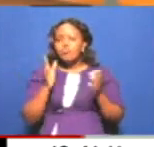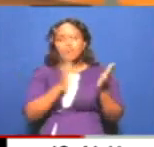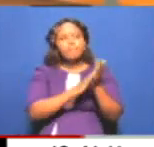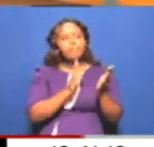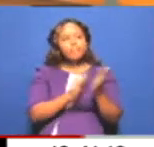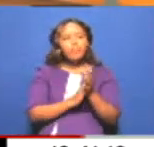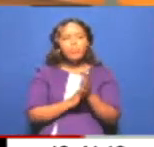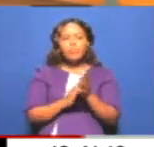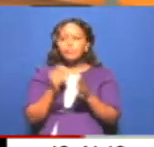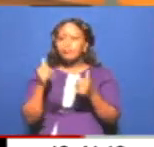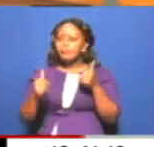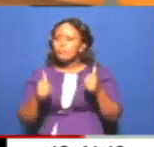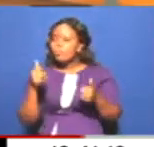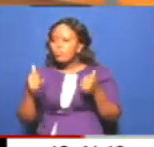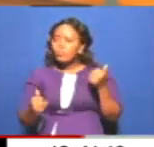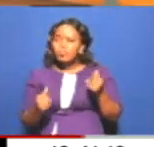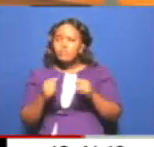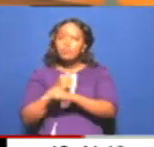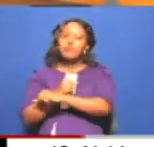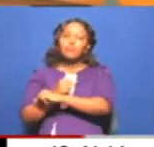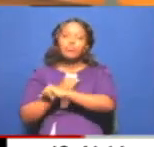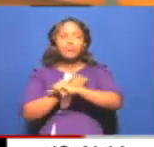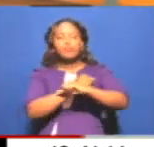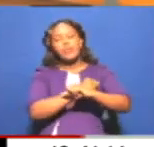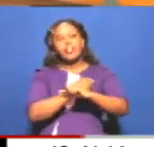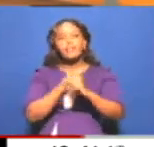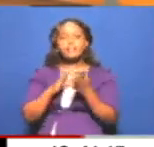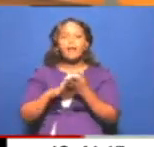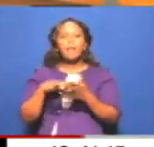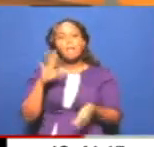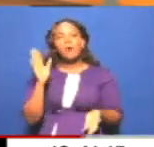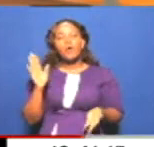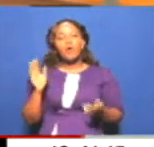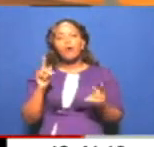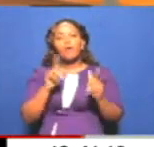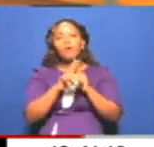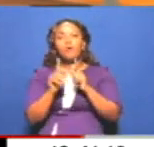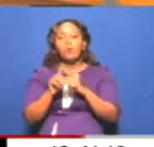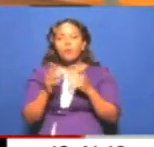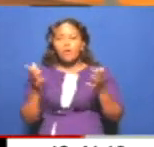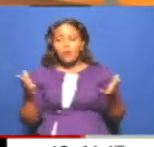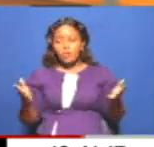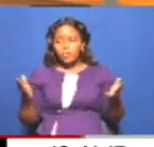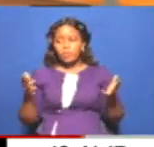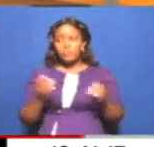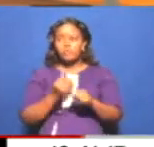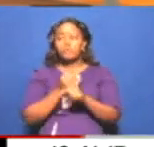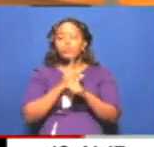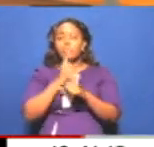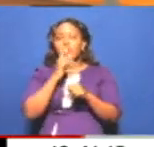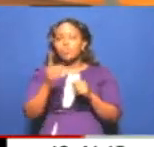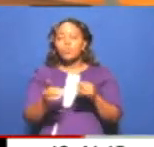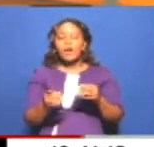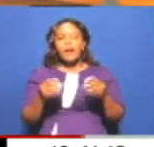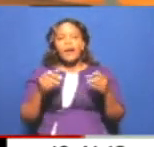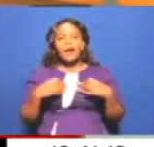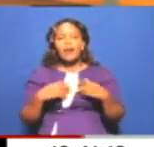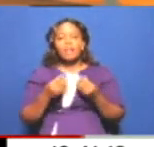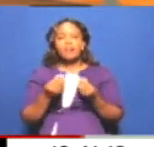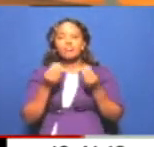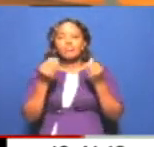ili kukinga zaidi kujitokeza na hata pengine pengine kusuluhisha kesi kama